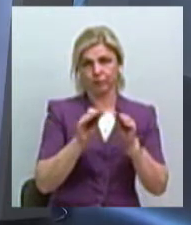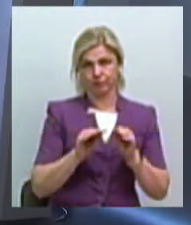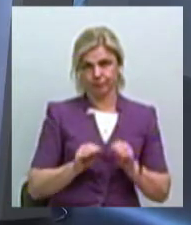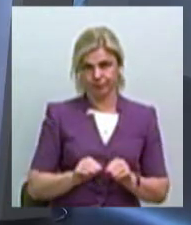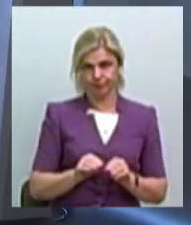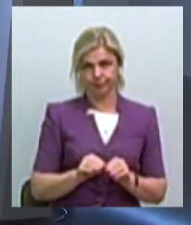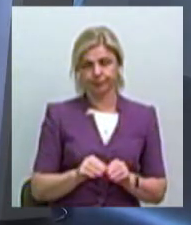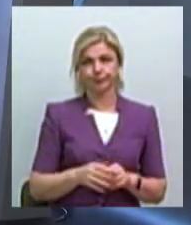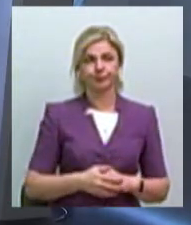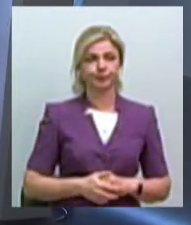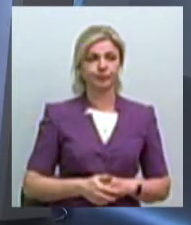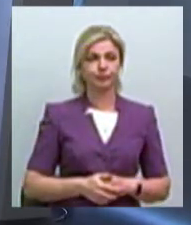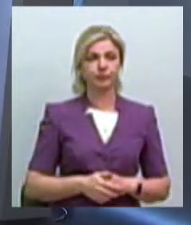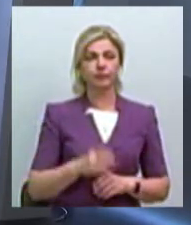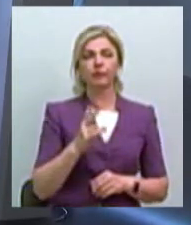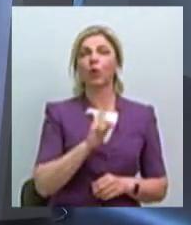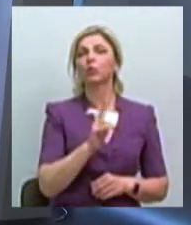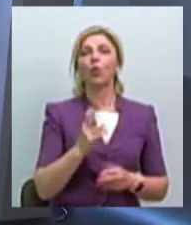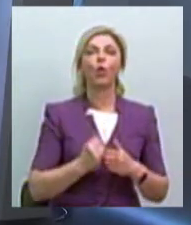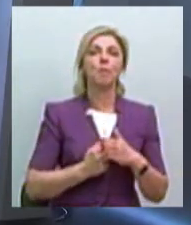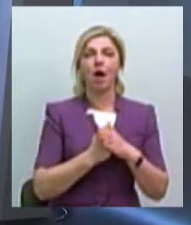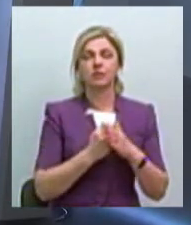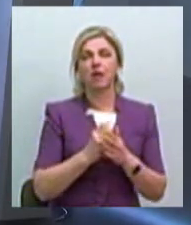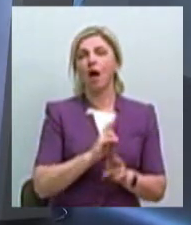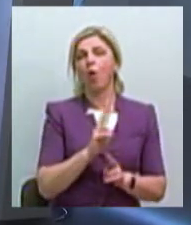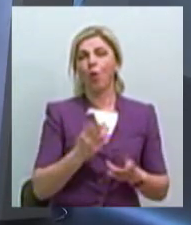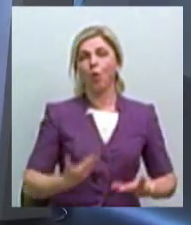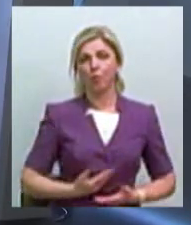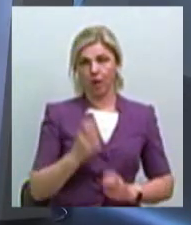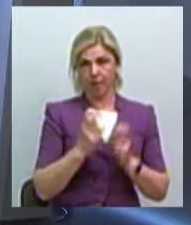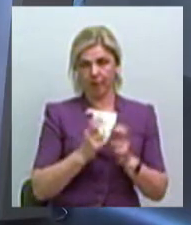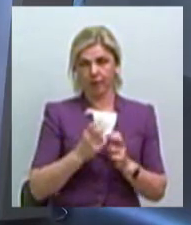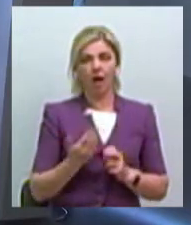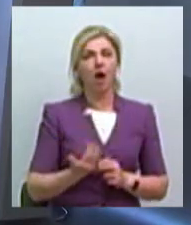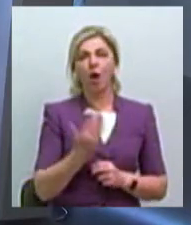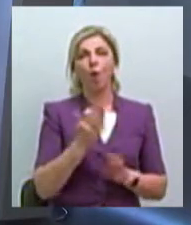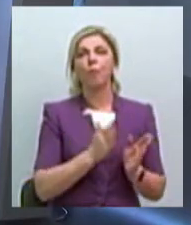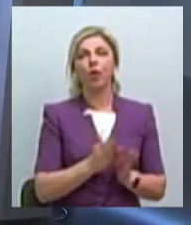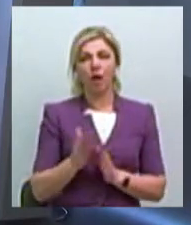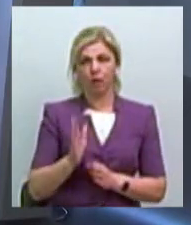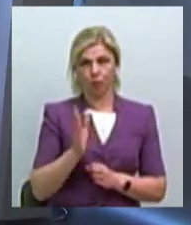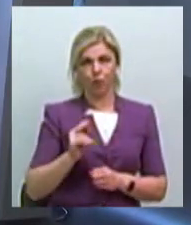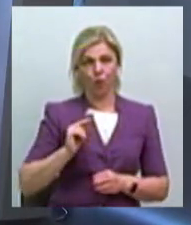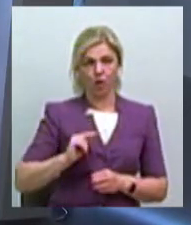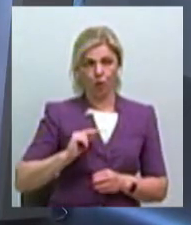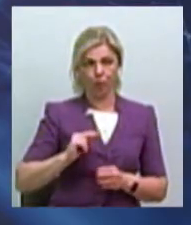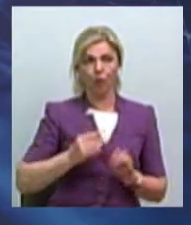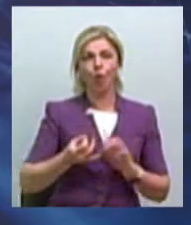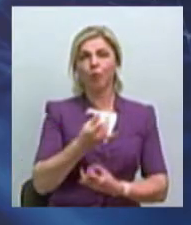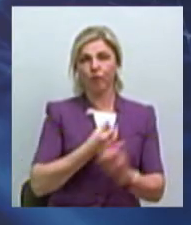базі якого комунального підприємства, чи де воно все буде числити, який порядок буде роботи обговорюватися, от.